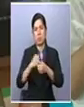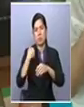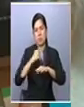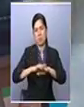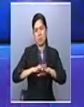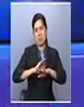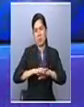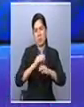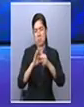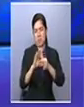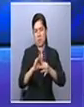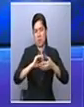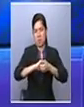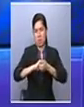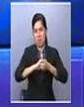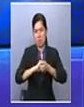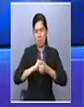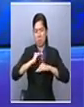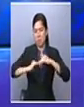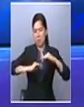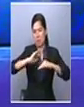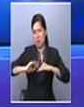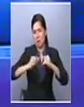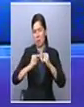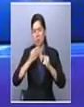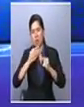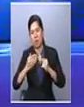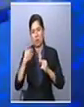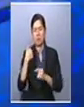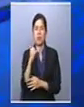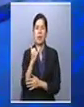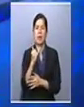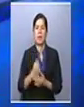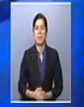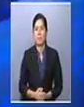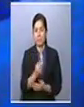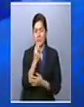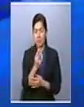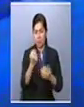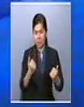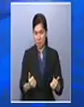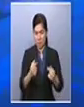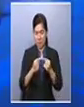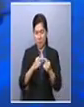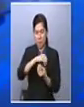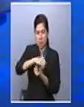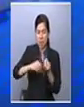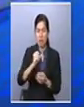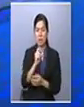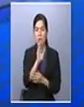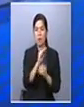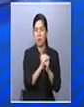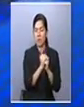พันเป็นพันธมิตรการอาจไม่ยั่งยืนค่ะ จะเห็นได้นะคะว่าช่วงนี้นะคะตัวเลขเศรษฐกิจจากทางด้านของจีนนั้นก็